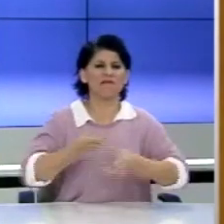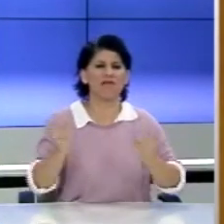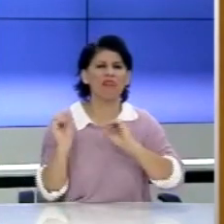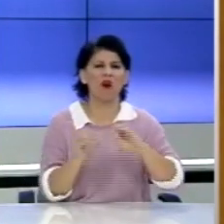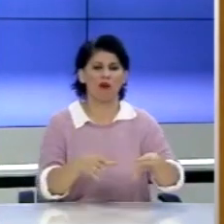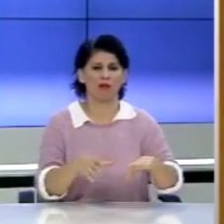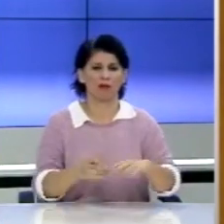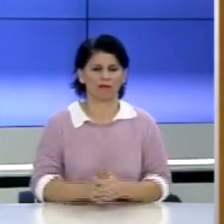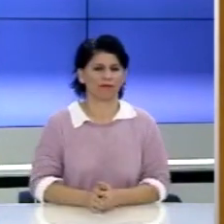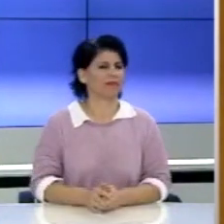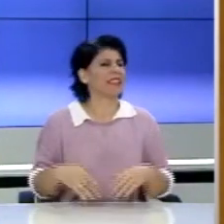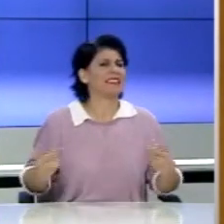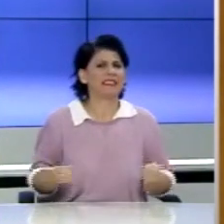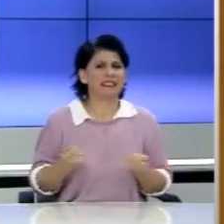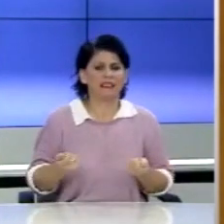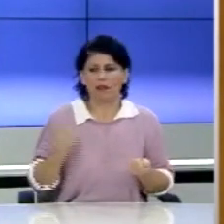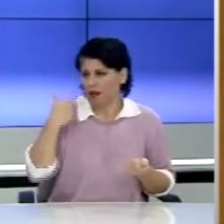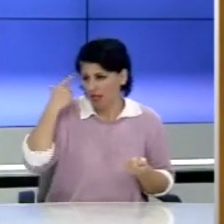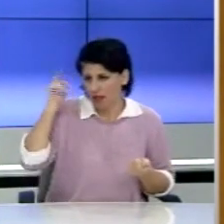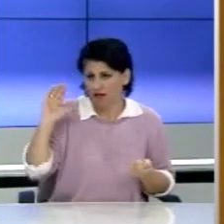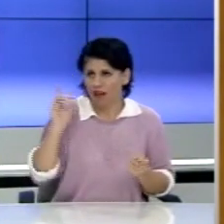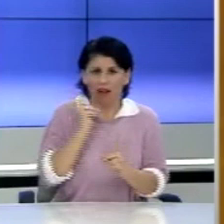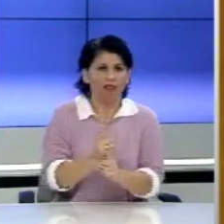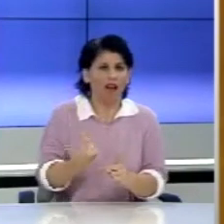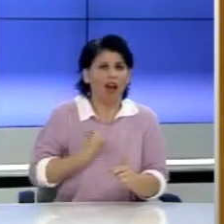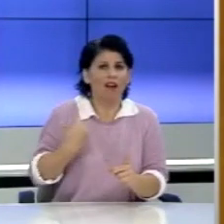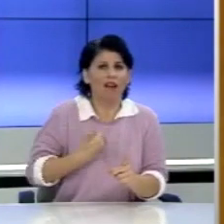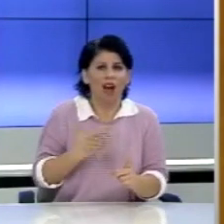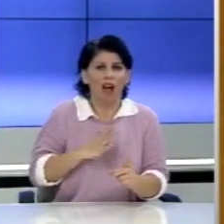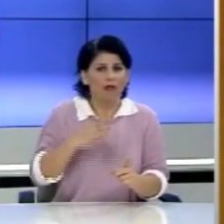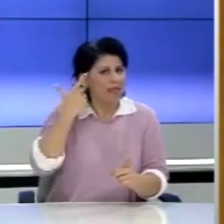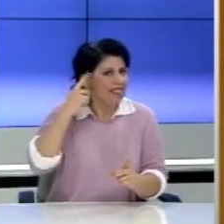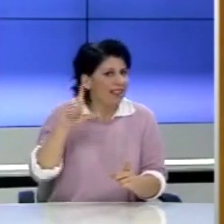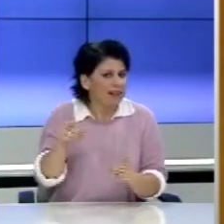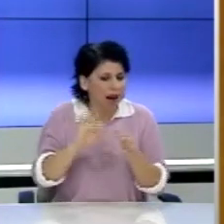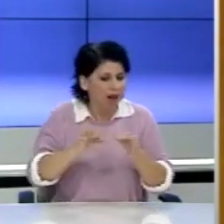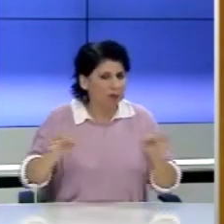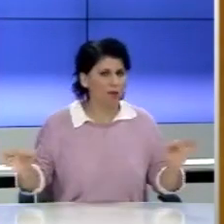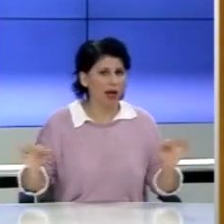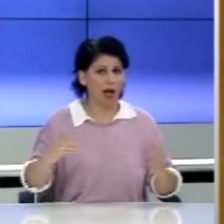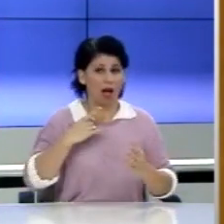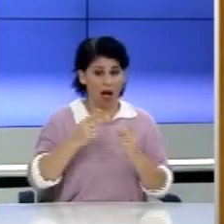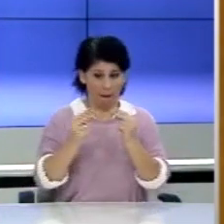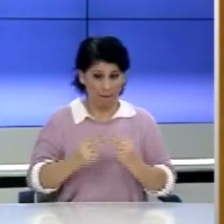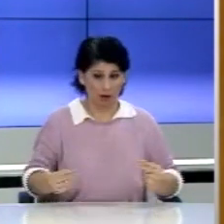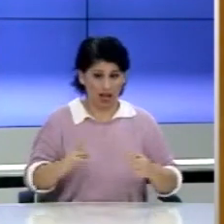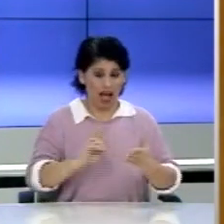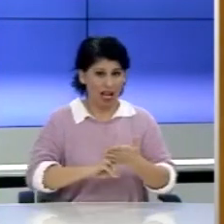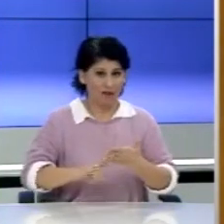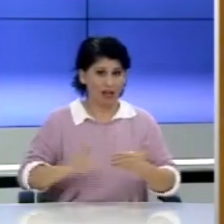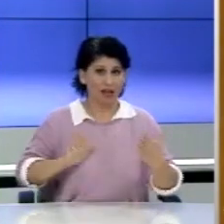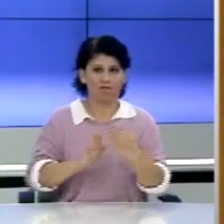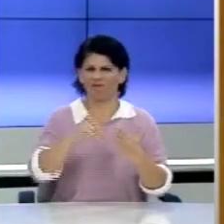Πατάτε πάνω στην άγνοια ιδιαίτερα των νέων εργαζομένων, ώστε το ασφαλιστικό να αντιμετωπίζεται